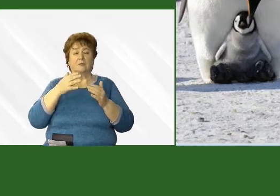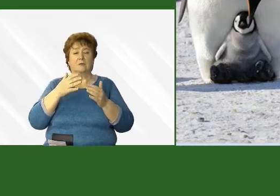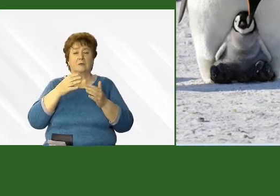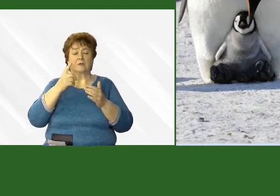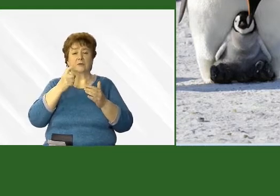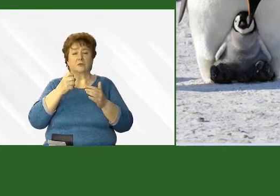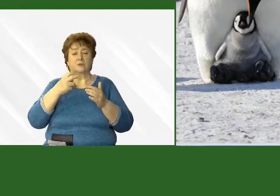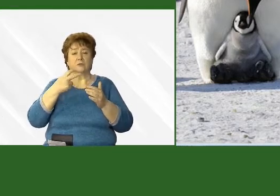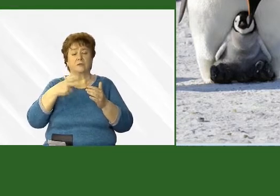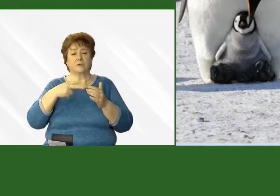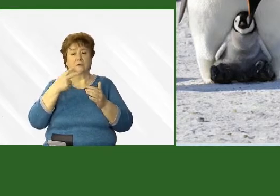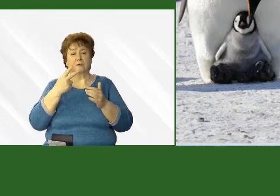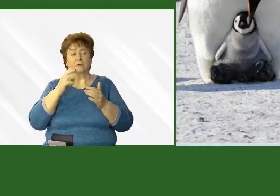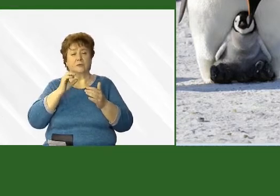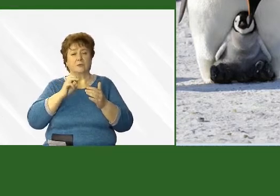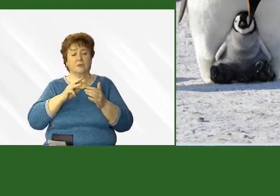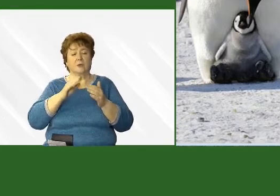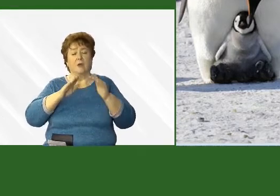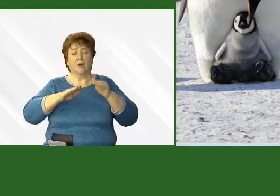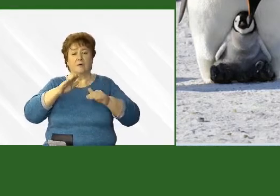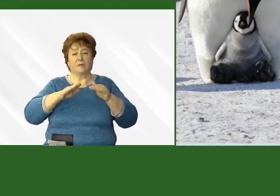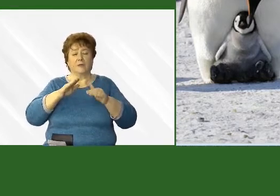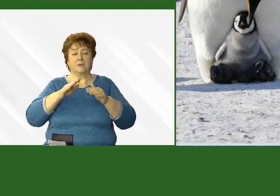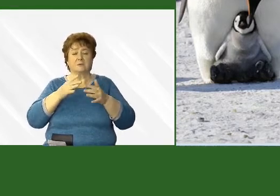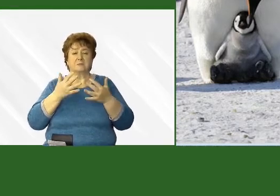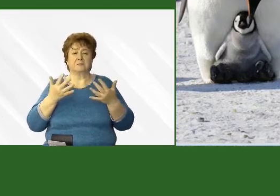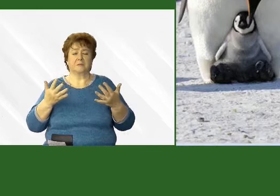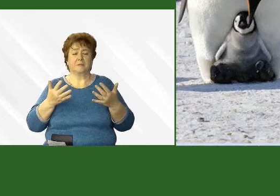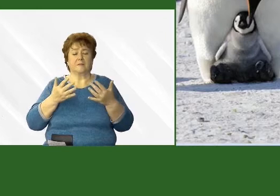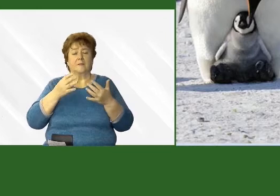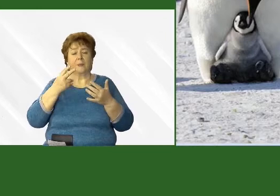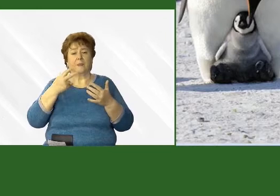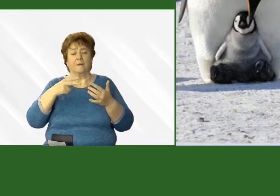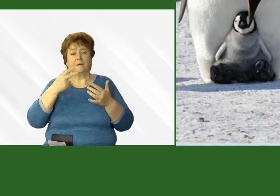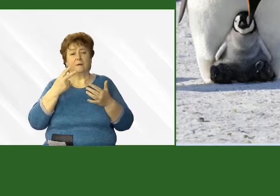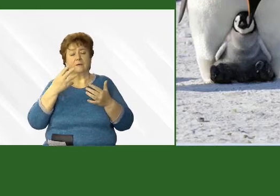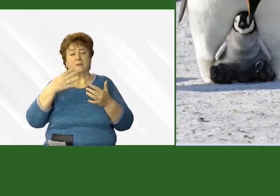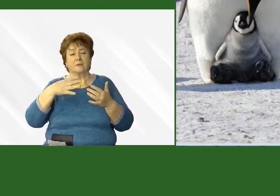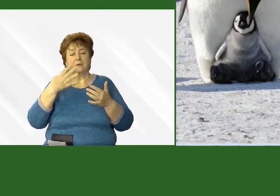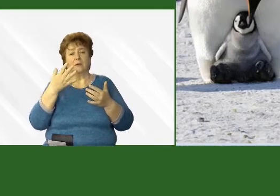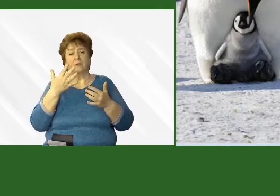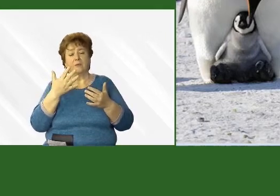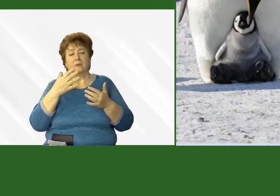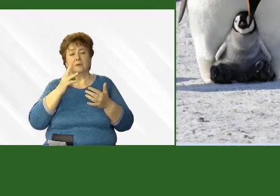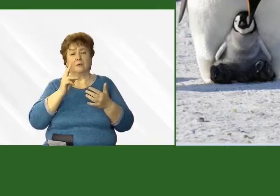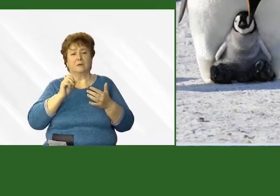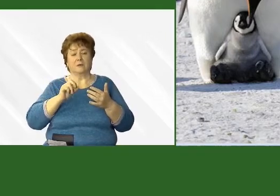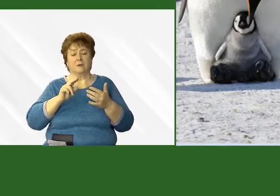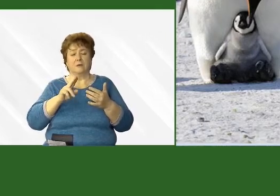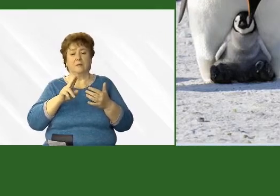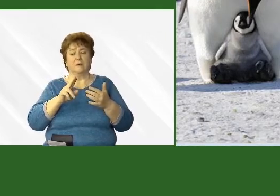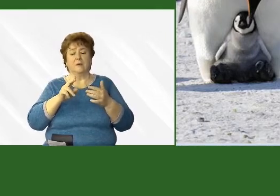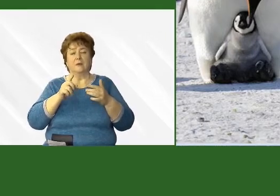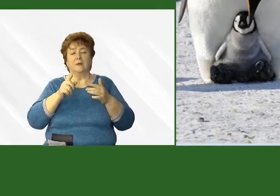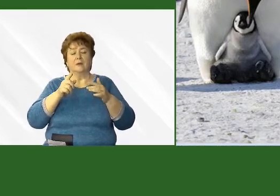около 122 сантиметров, а вес колеблется между 22 и 45 килограммов. Как и